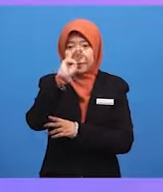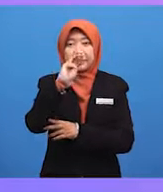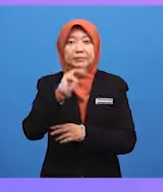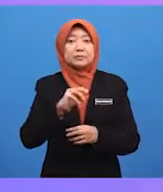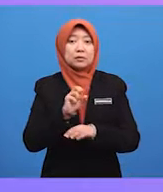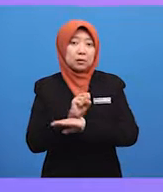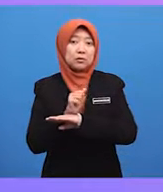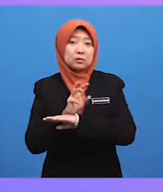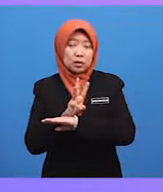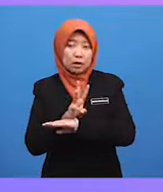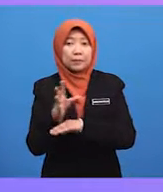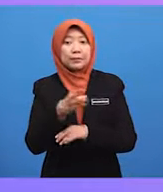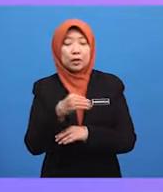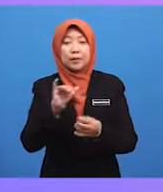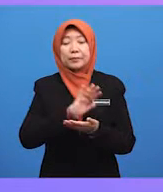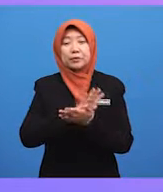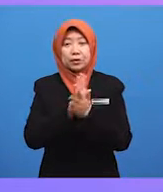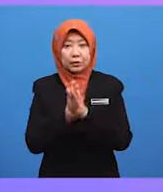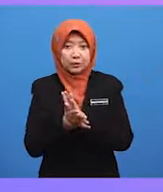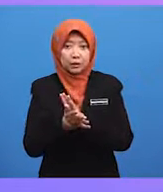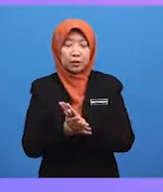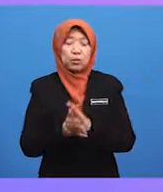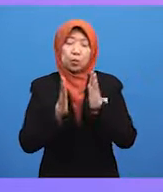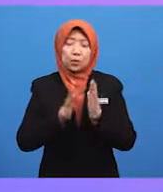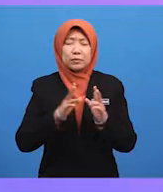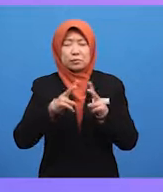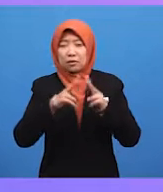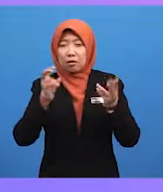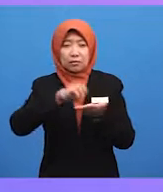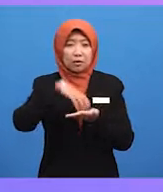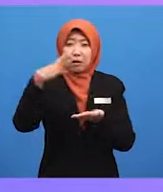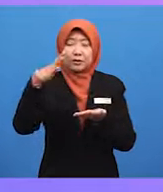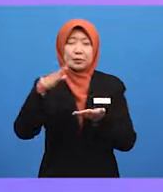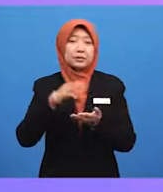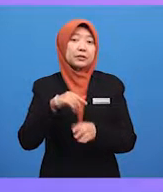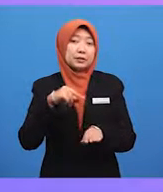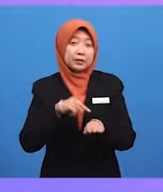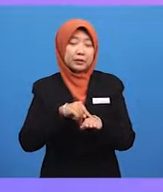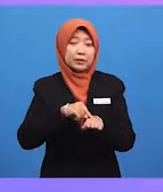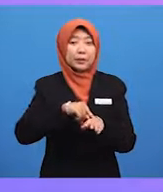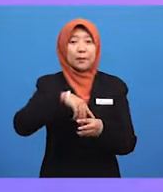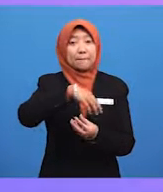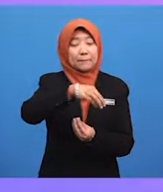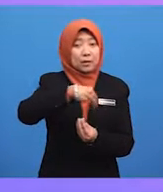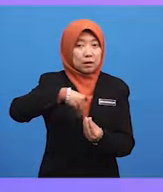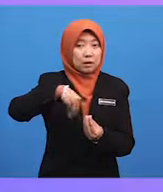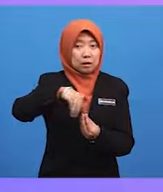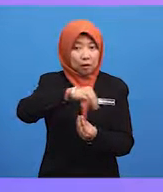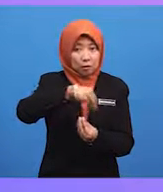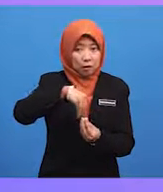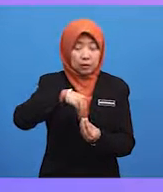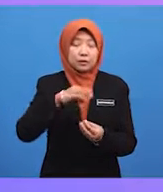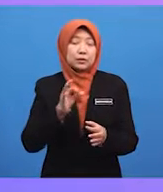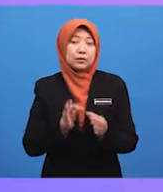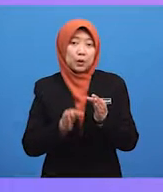SAW dan menjadikan baginda orang yang paling kaya di Mekah jika bersetuju dengan permintaan